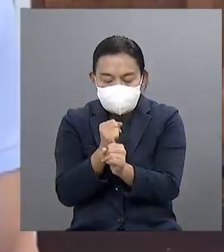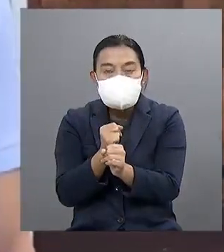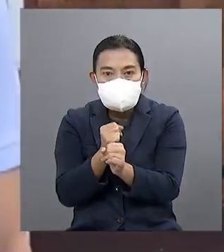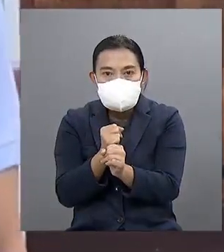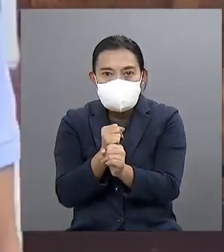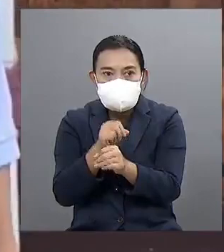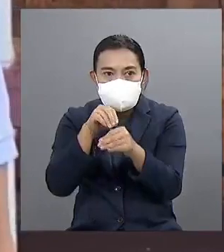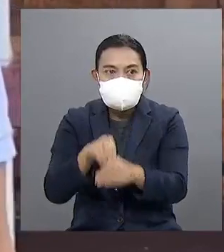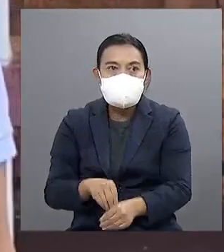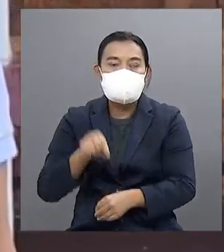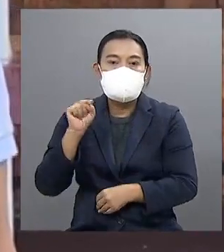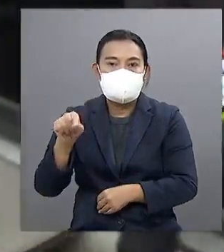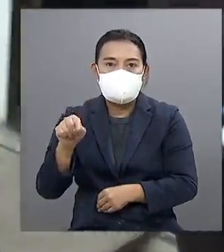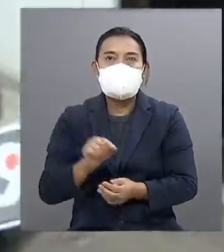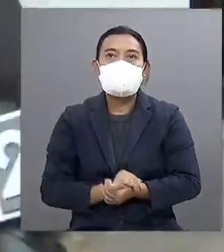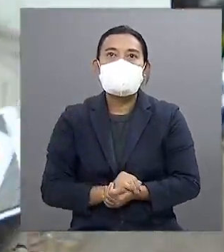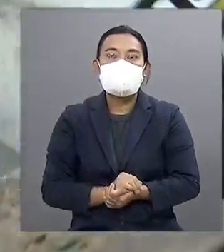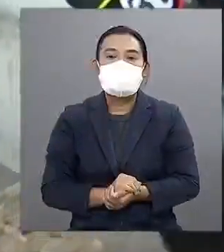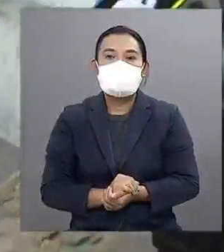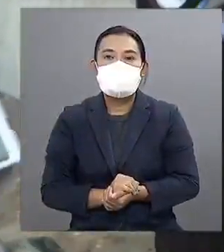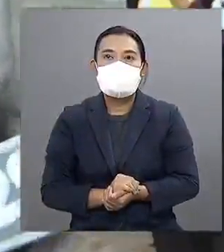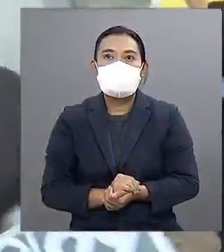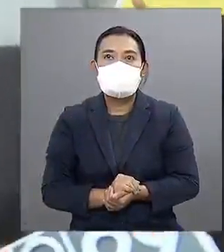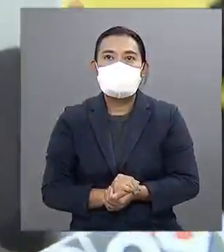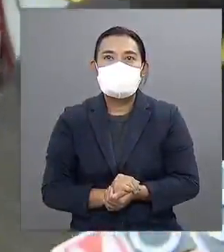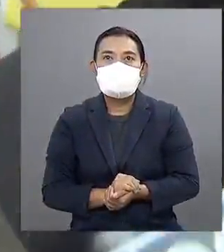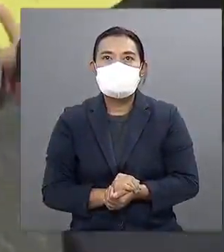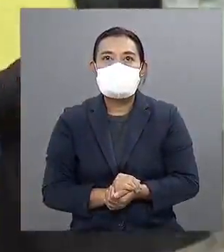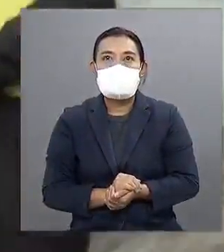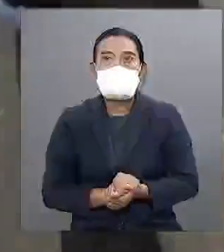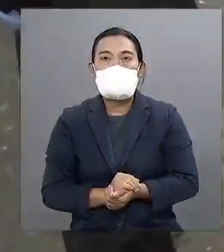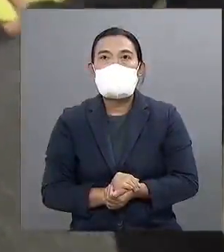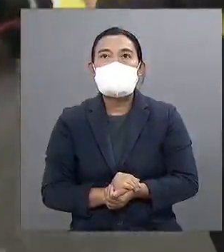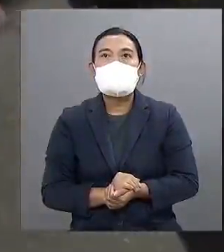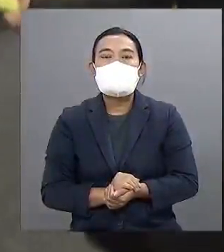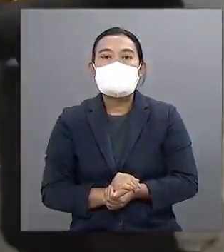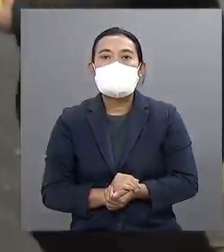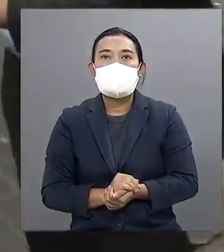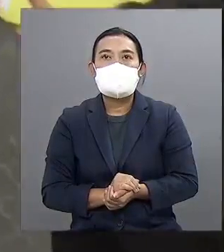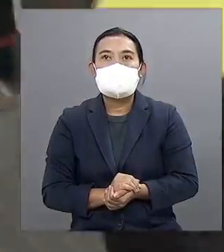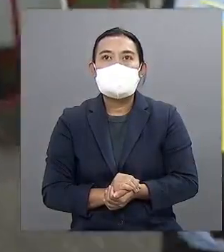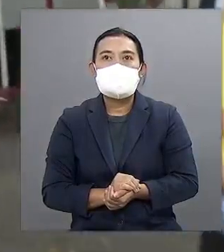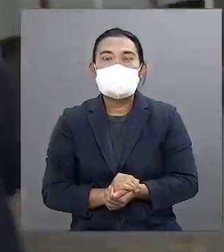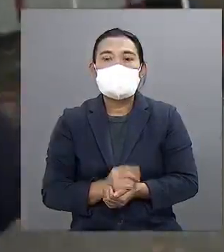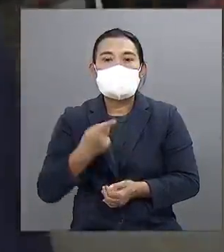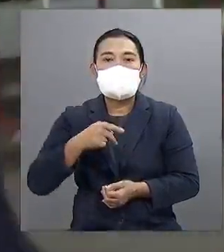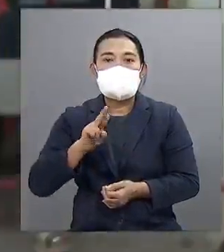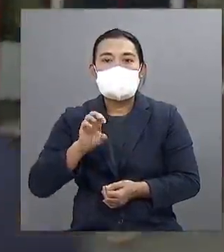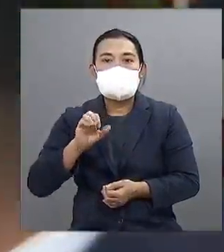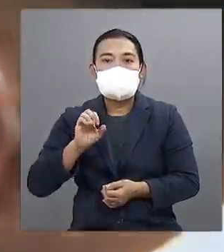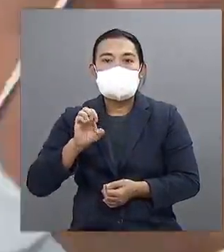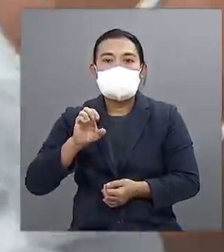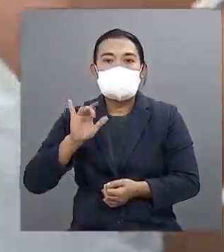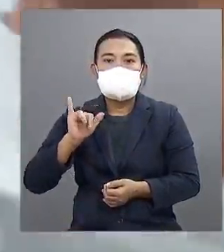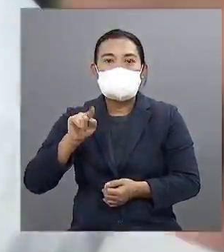การร้องทุกข์ต่อโทษก็ได้ดำเนินการเรียบร้อยแล้ว ส่วนการดำเนินคดีกับนายปรินนะครับจนถึงขณะนี้ก็ยังมีผู้เสียห